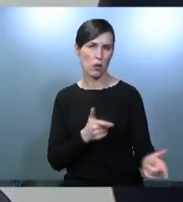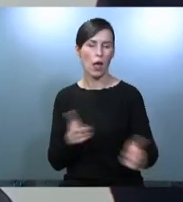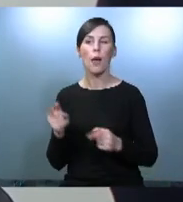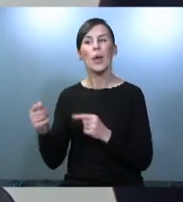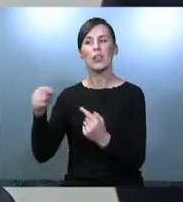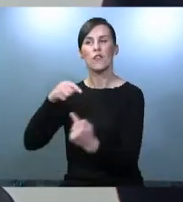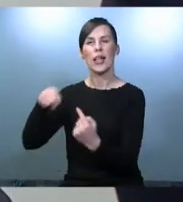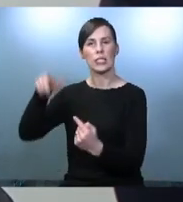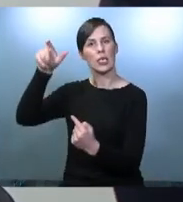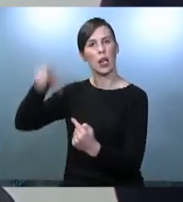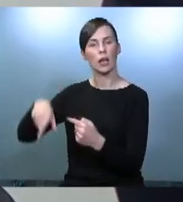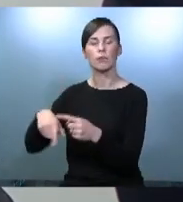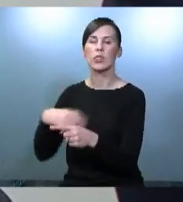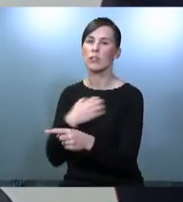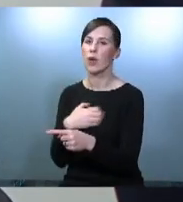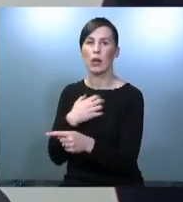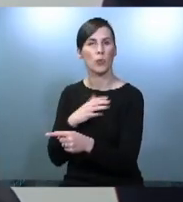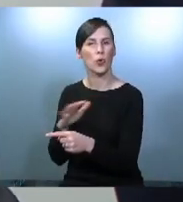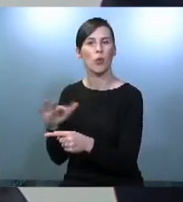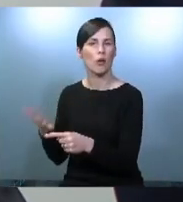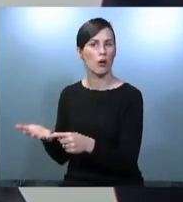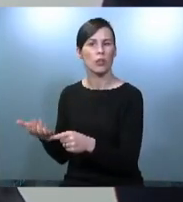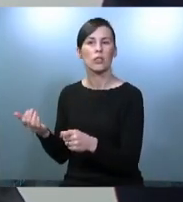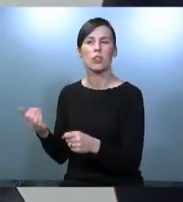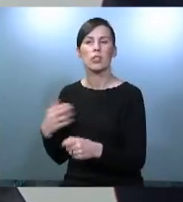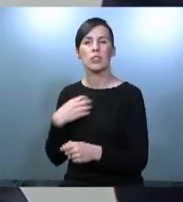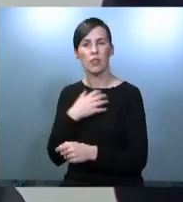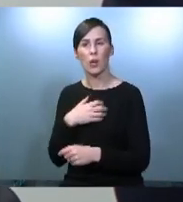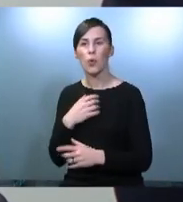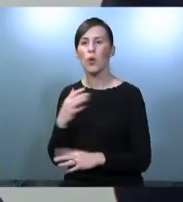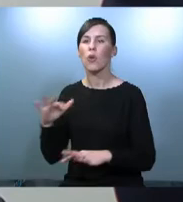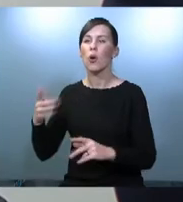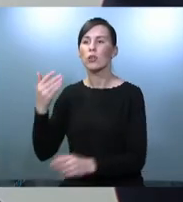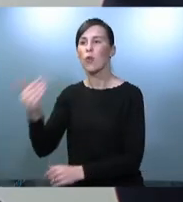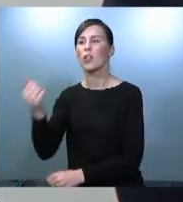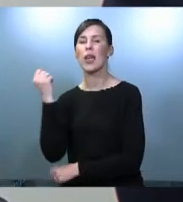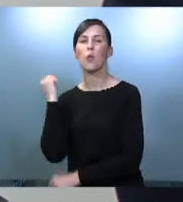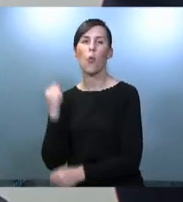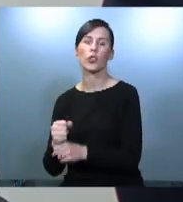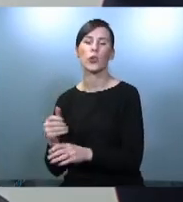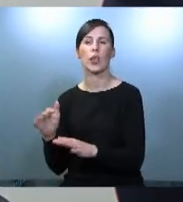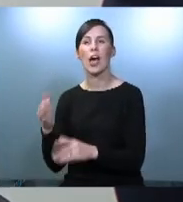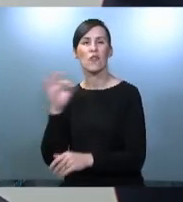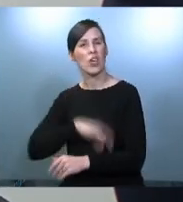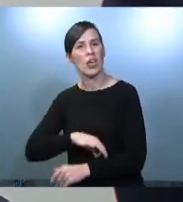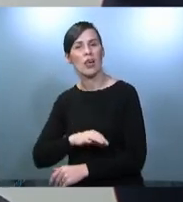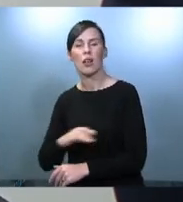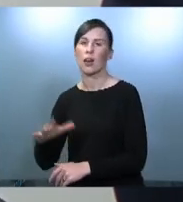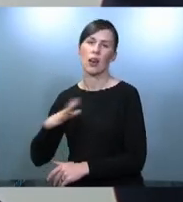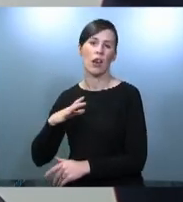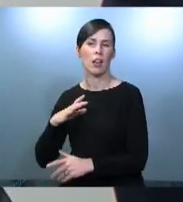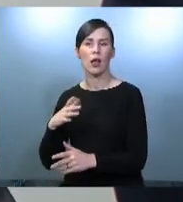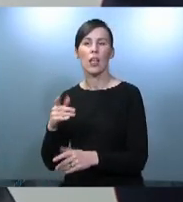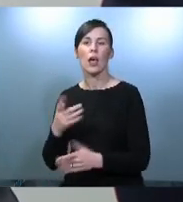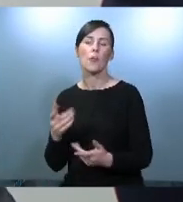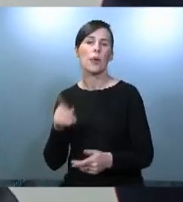labai svarbu, kokiais keliais vaikščios jo darbuotojai, arba kokiais šalygatveis